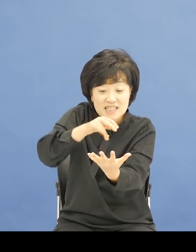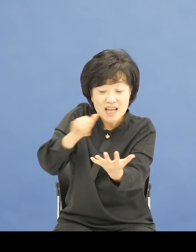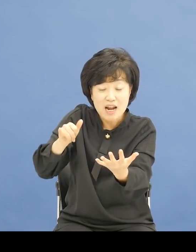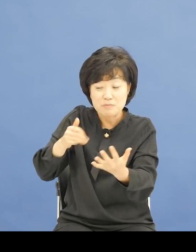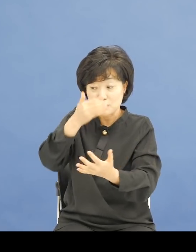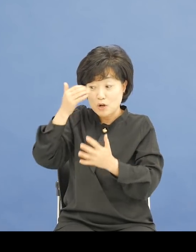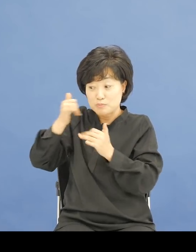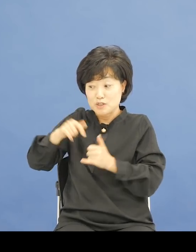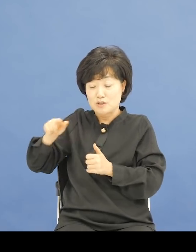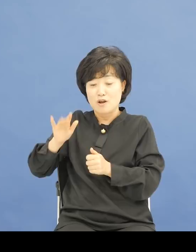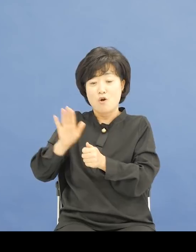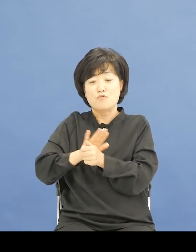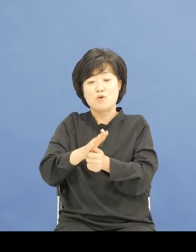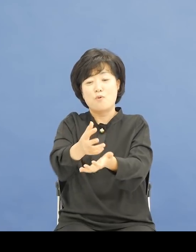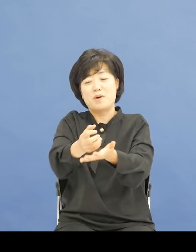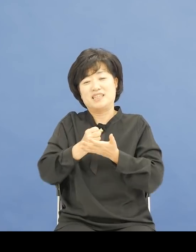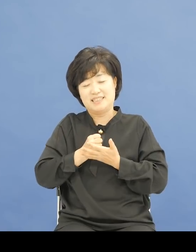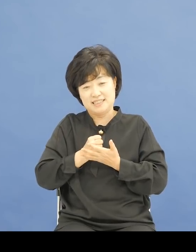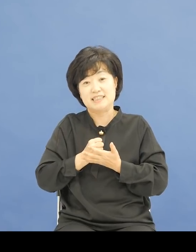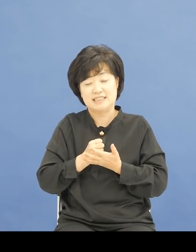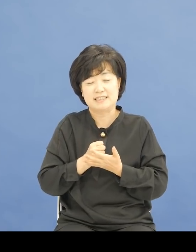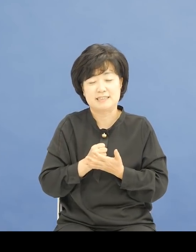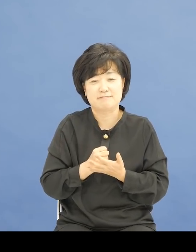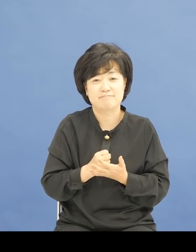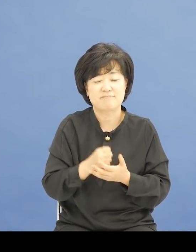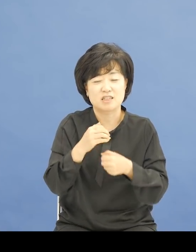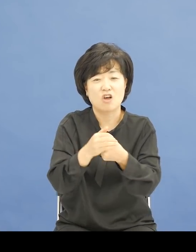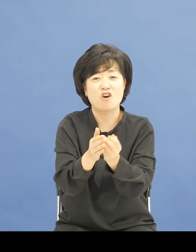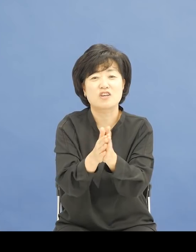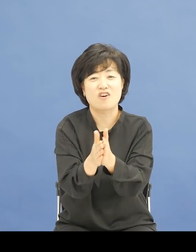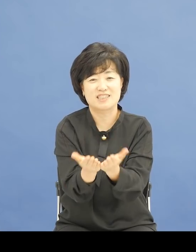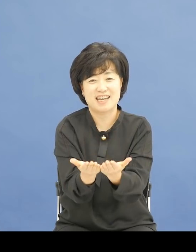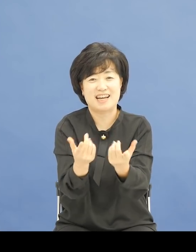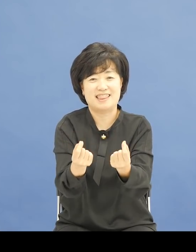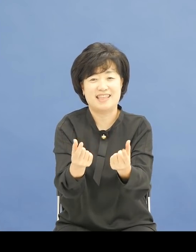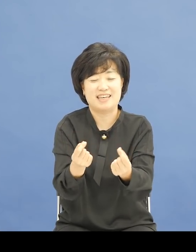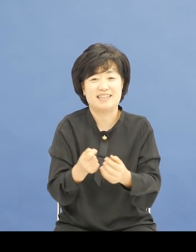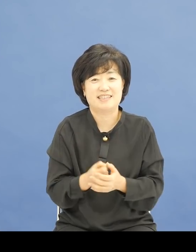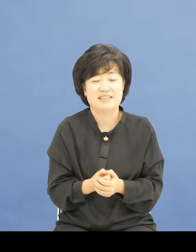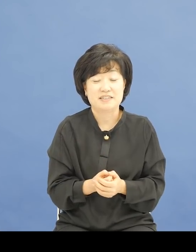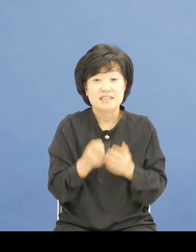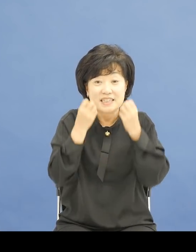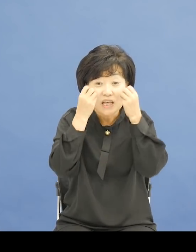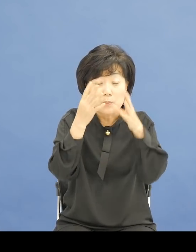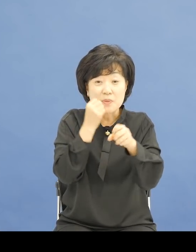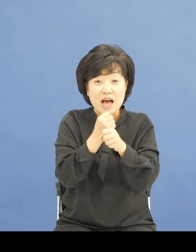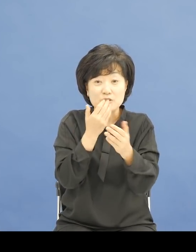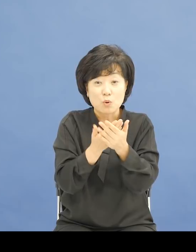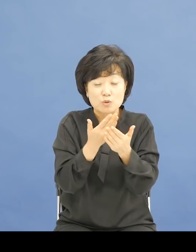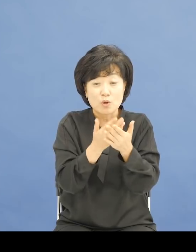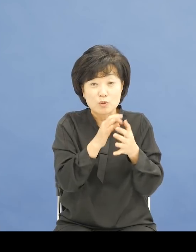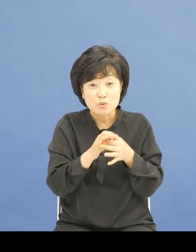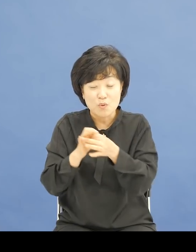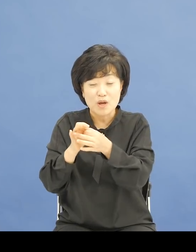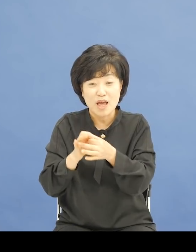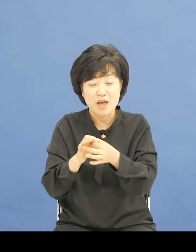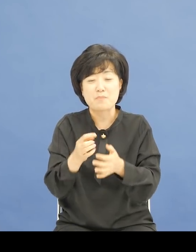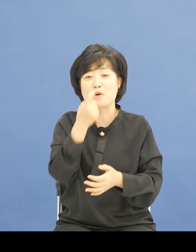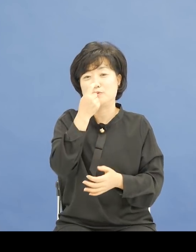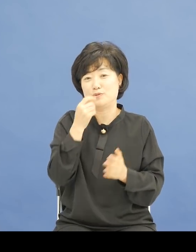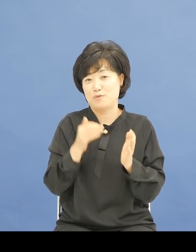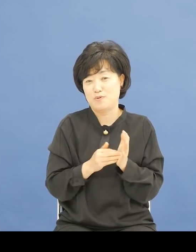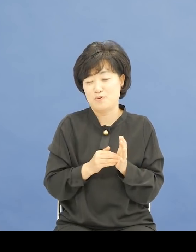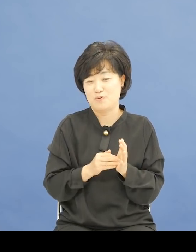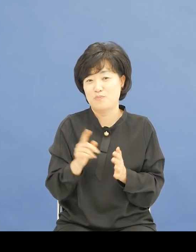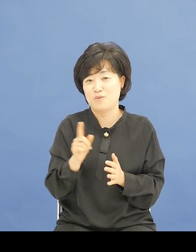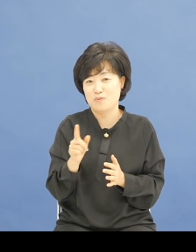되는 또 하나의 성경책으로 탄생한 것이 아닌가 싶어요. 그래서 저는 이 새롭게 하소서를 하면서 그런 걸 배웠어요. 늘